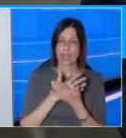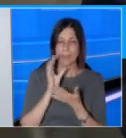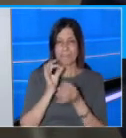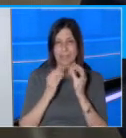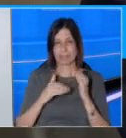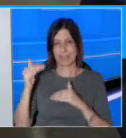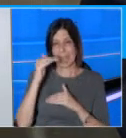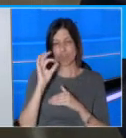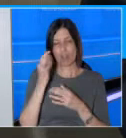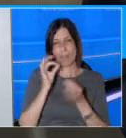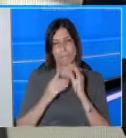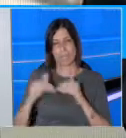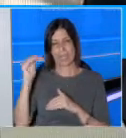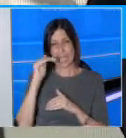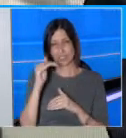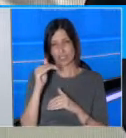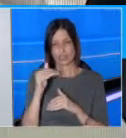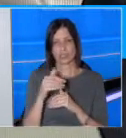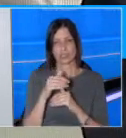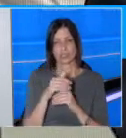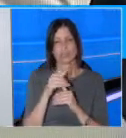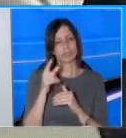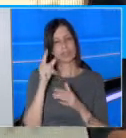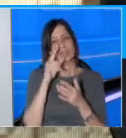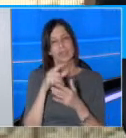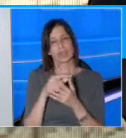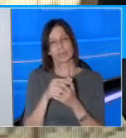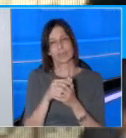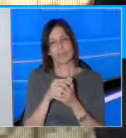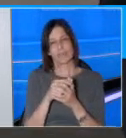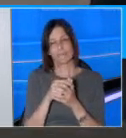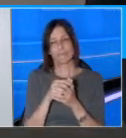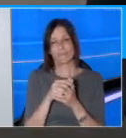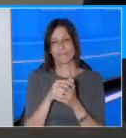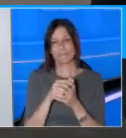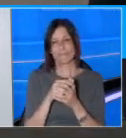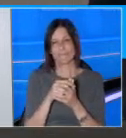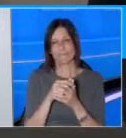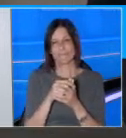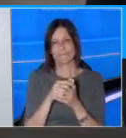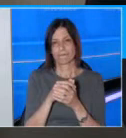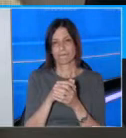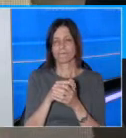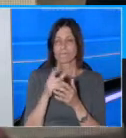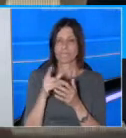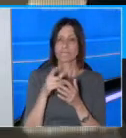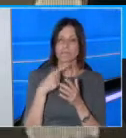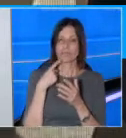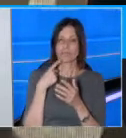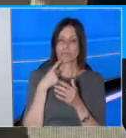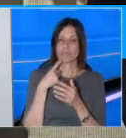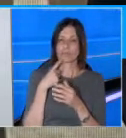העליון שבגץ למעשה לבטל, נזפו, איך שלא תרצה בחברי